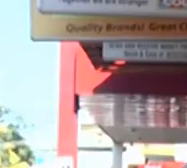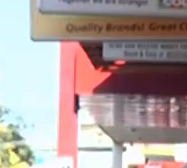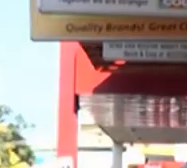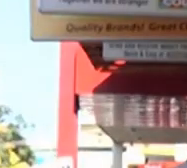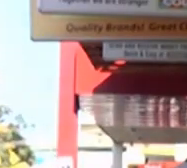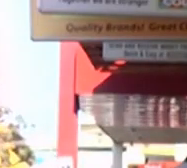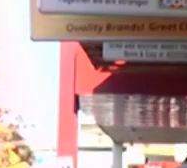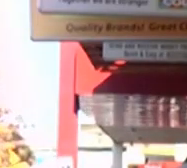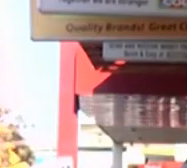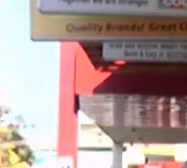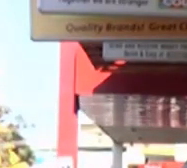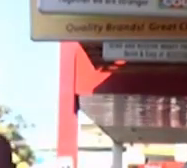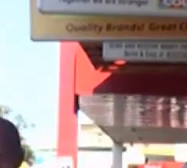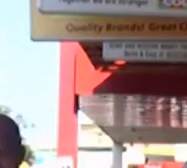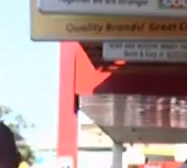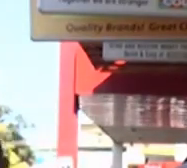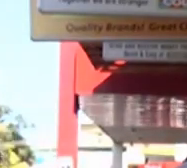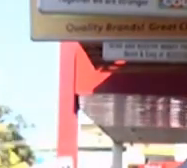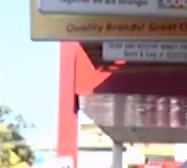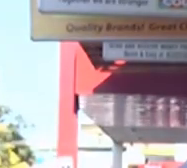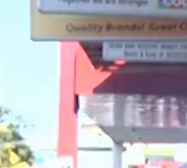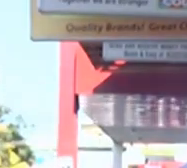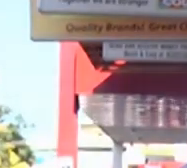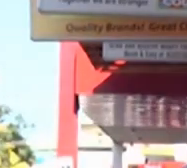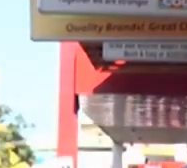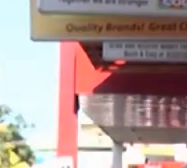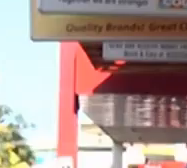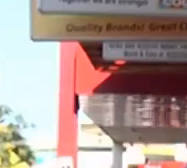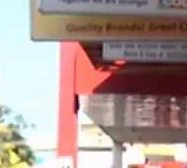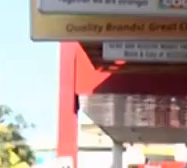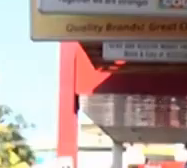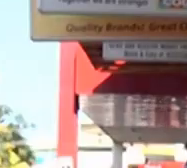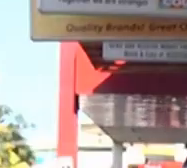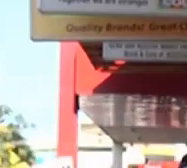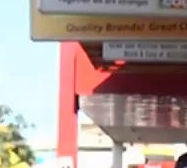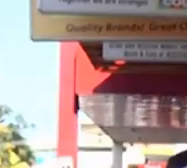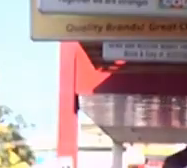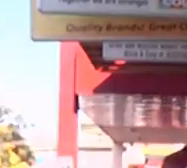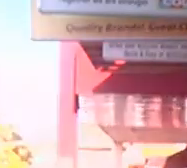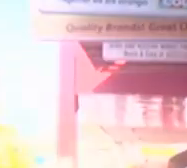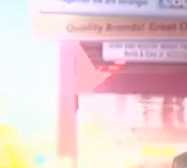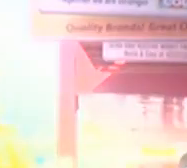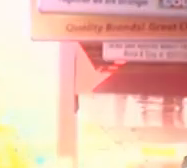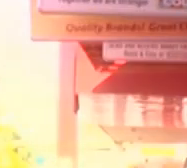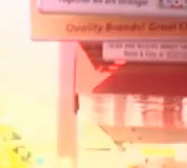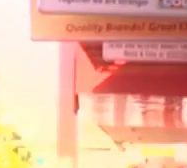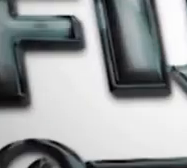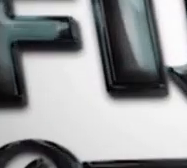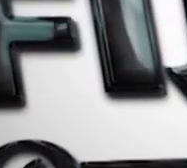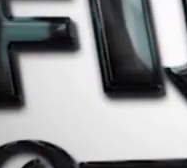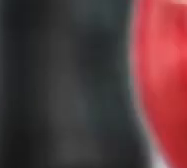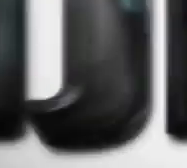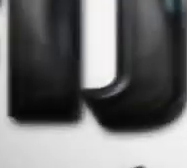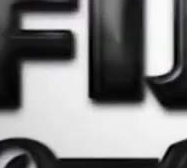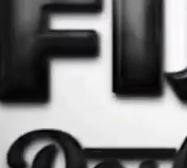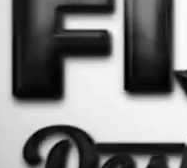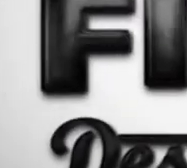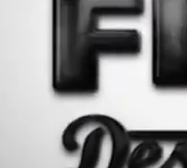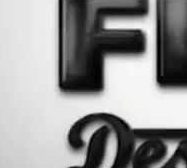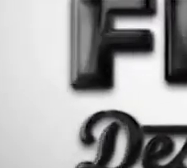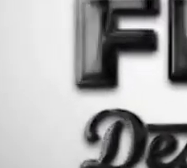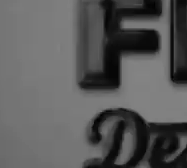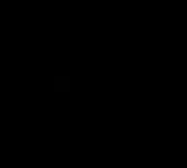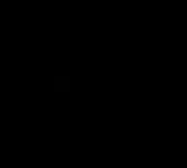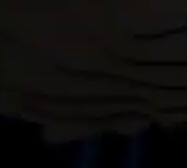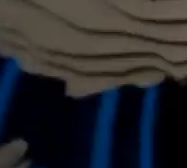मैं टोटली दिल्ली में रहता हूँ और रेडियो फीजी रोज सुनता हूँ. रेडियो फीजी 2